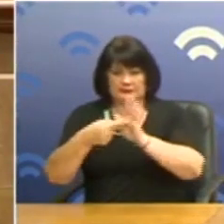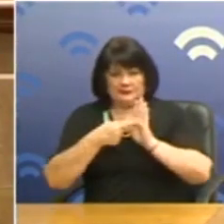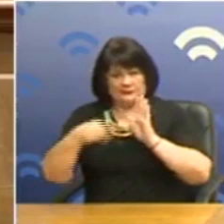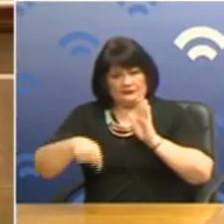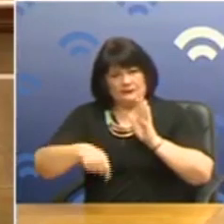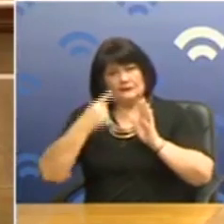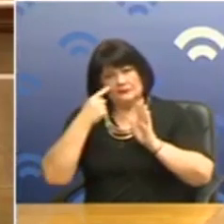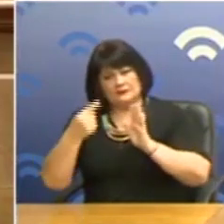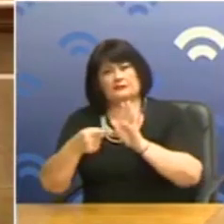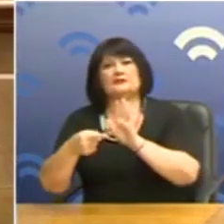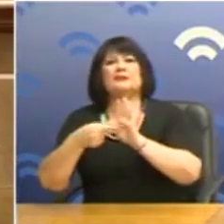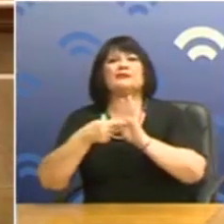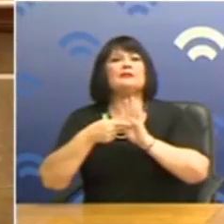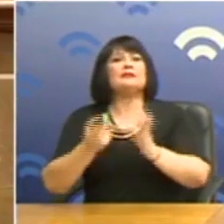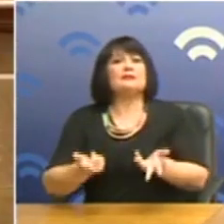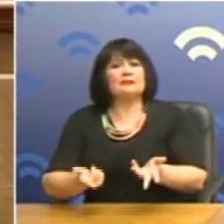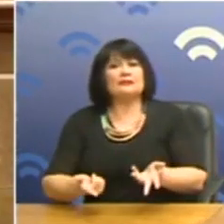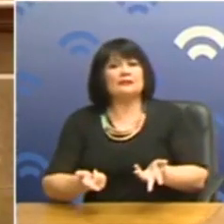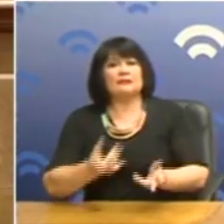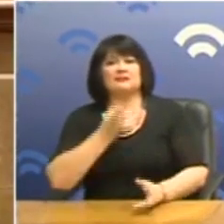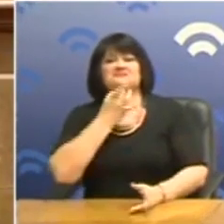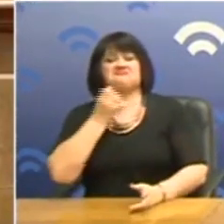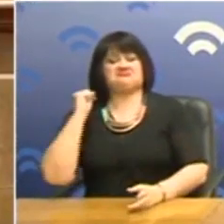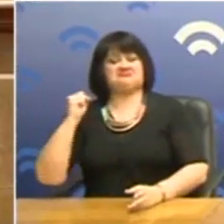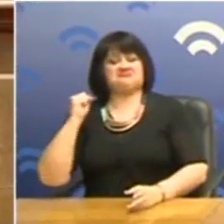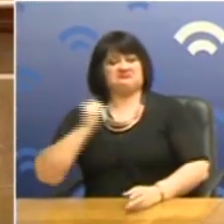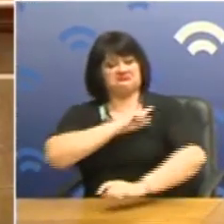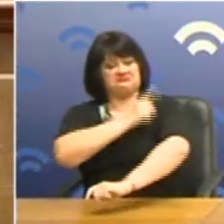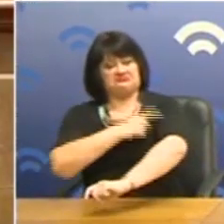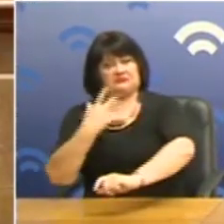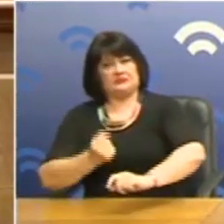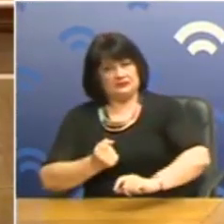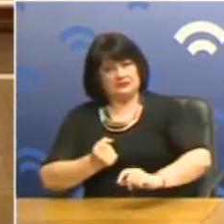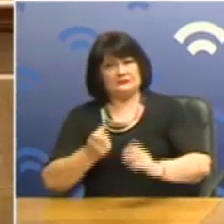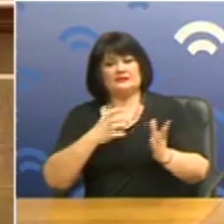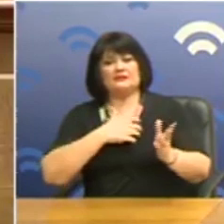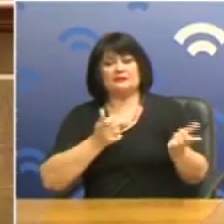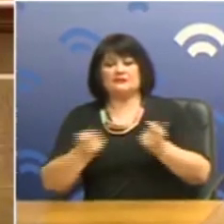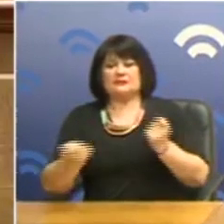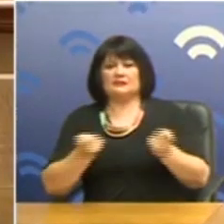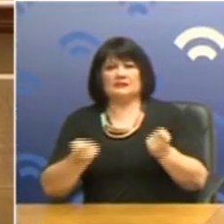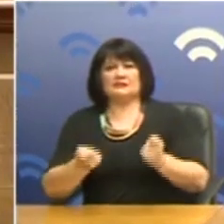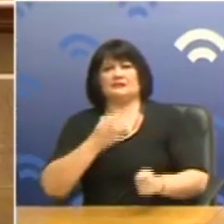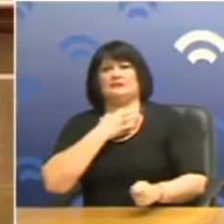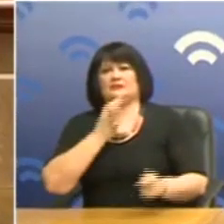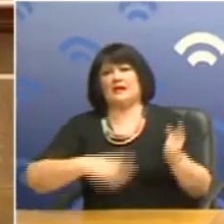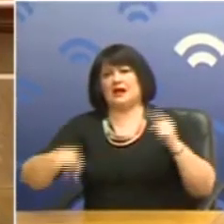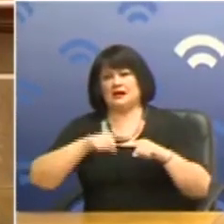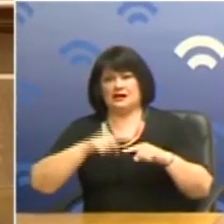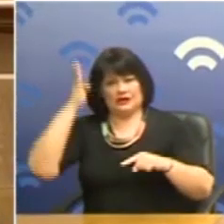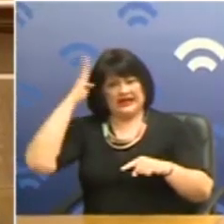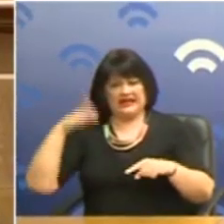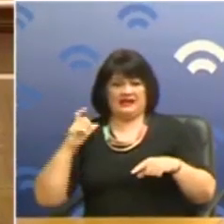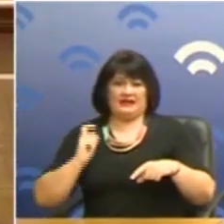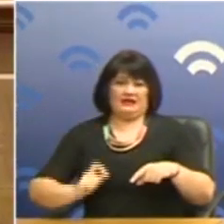σήμερα με τη σημαία της σιδερένιας πυγμής στην εφαρμογή της στρατηγικής που έχει ανάγκη το κεφάλαιο.